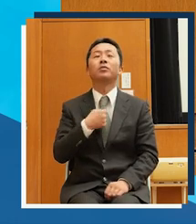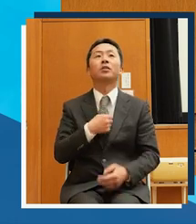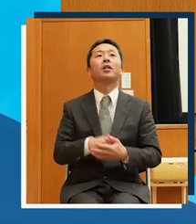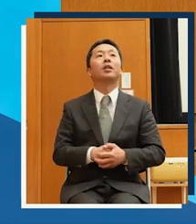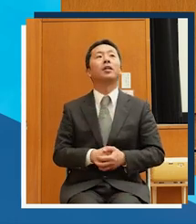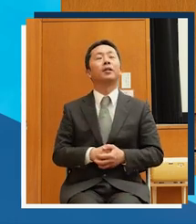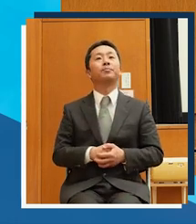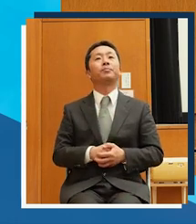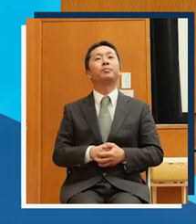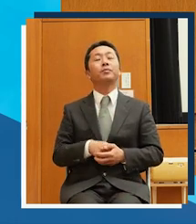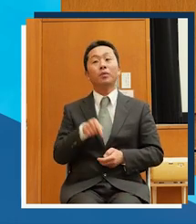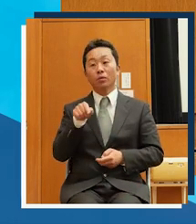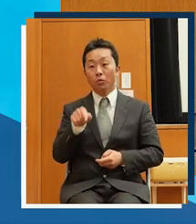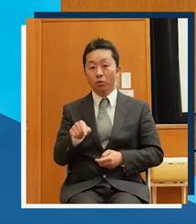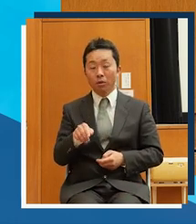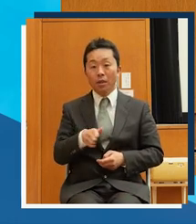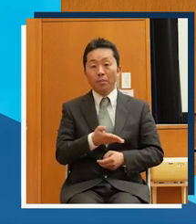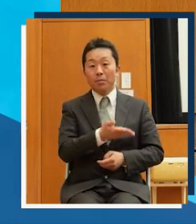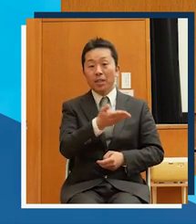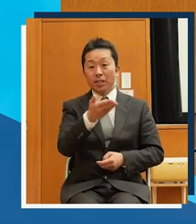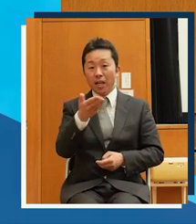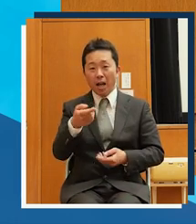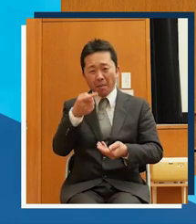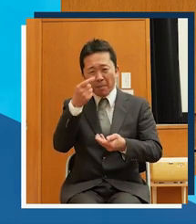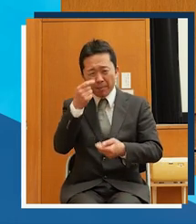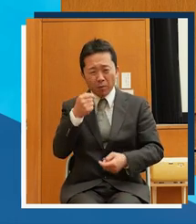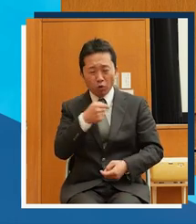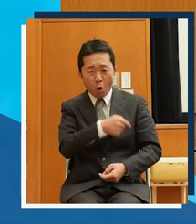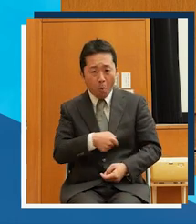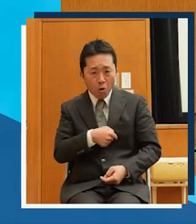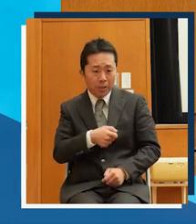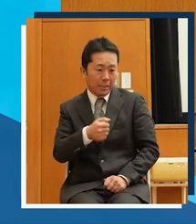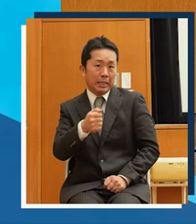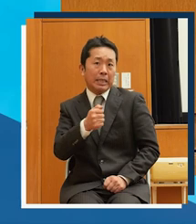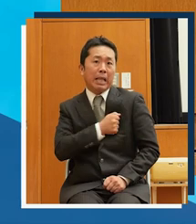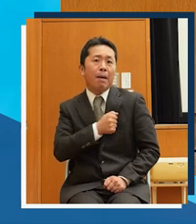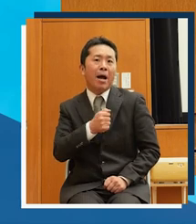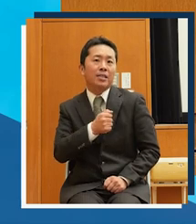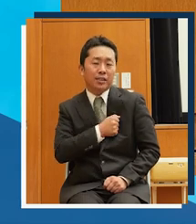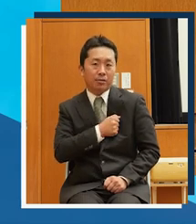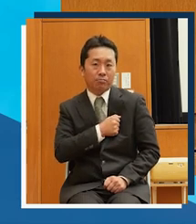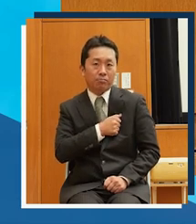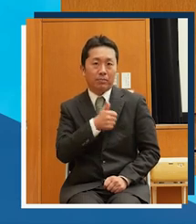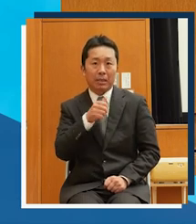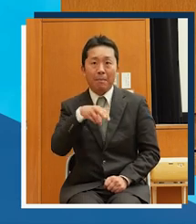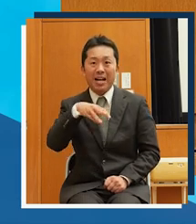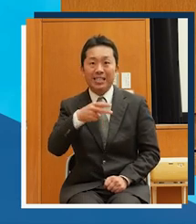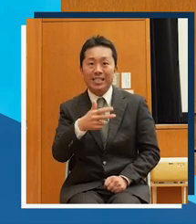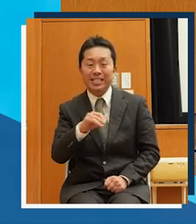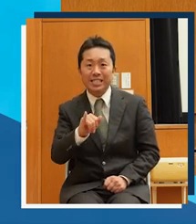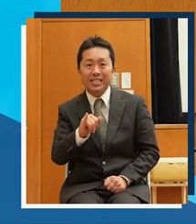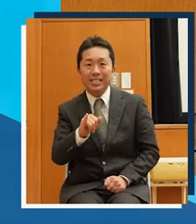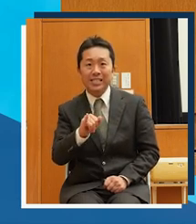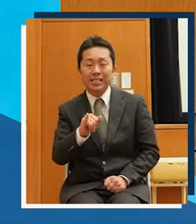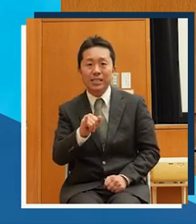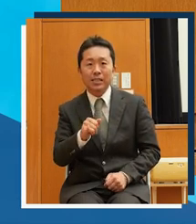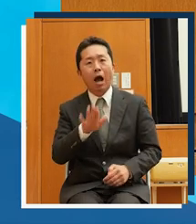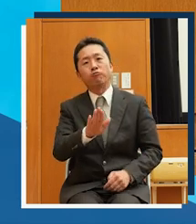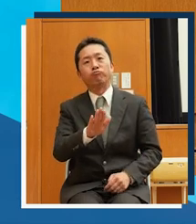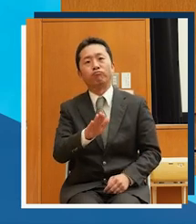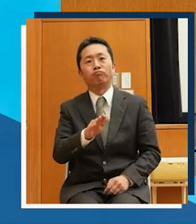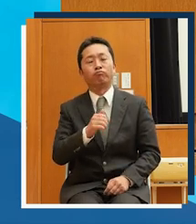ここには皆さんが学ぼうと思ってる魂がこってるよとうち中はねこれをまいという魂のことまいという